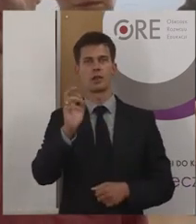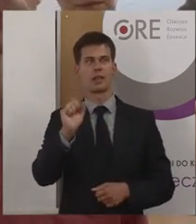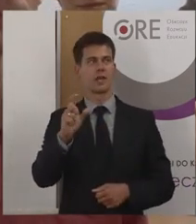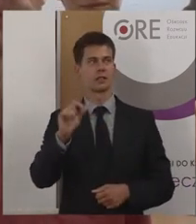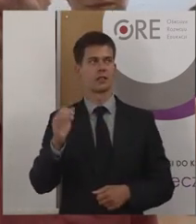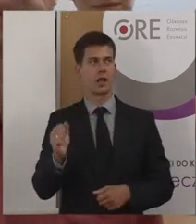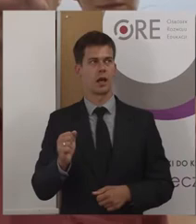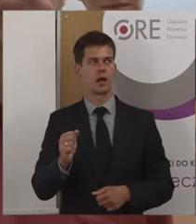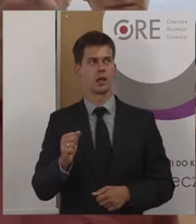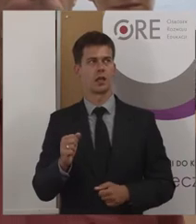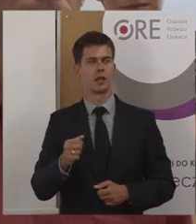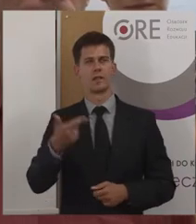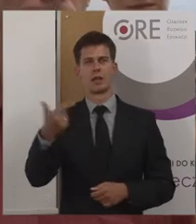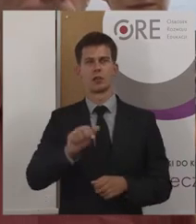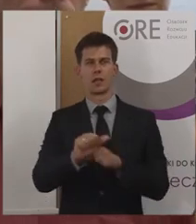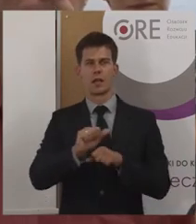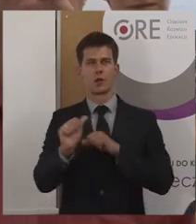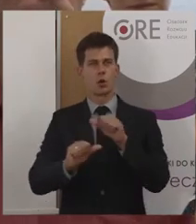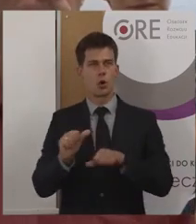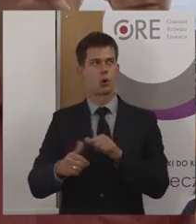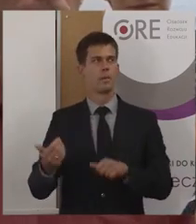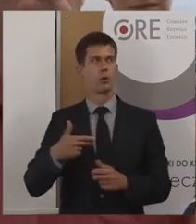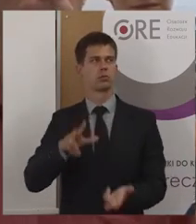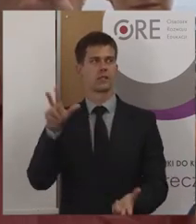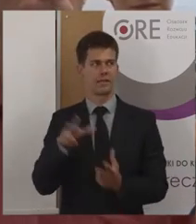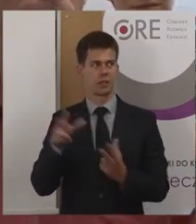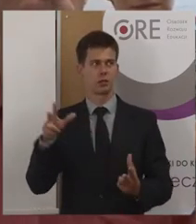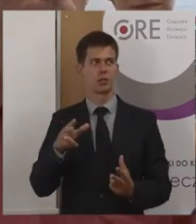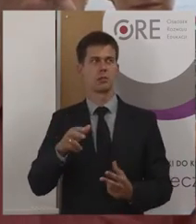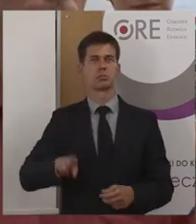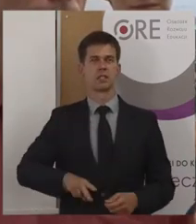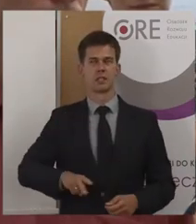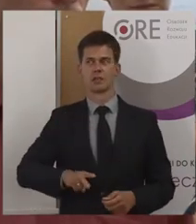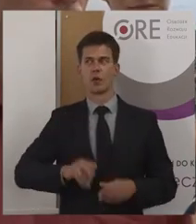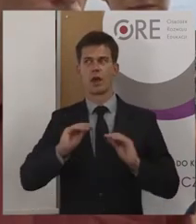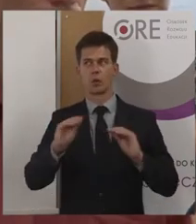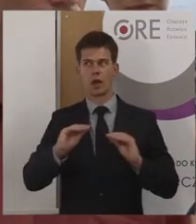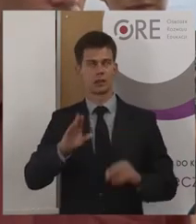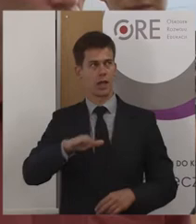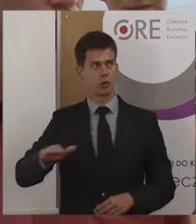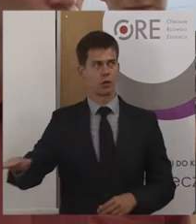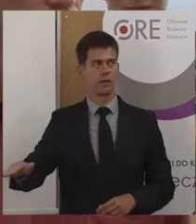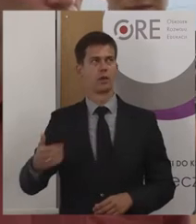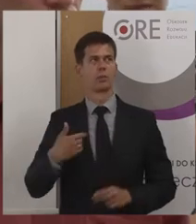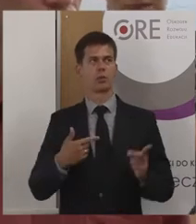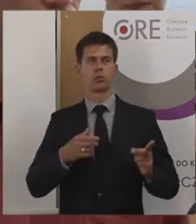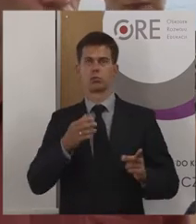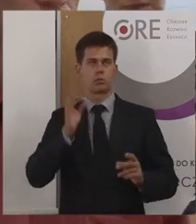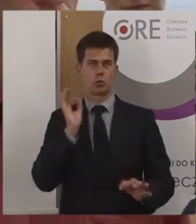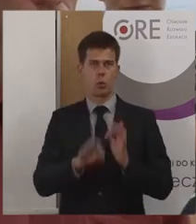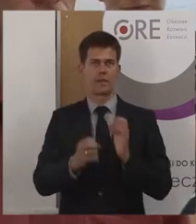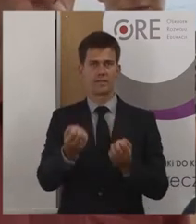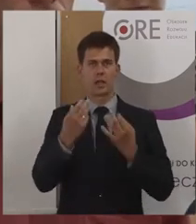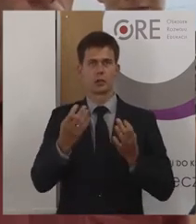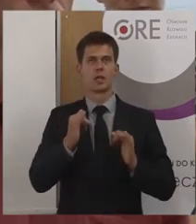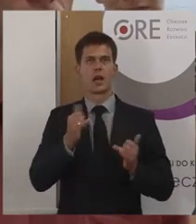ujednolicona notacja w 2011 roku rekomendowana przez Ministerstwo Edukacji Narodowej i dokładnie wiadomo, jak co pisać, jeśli